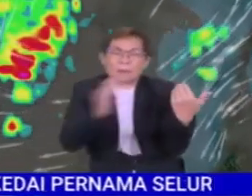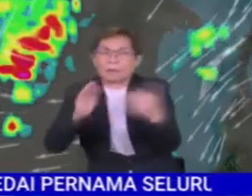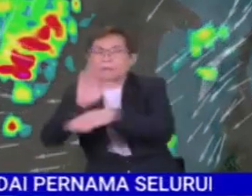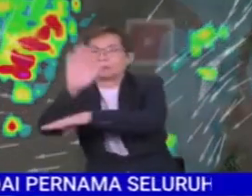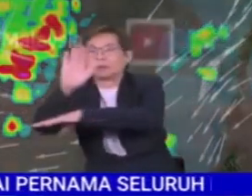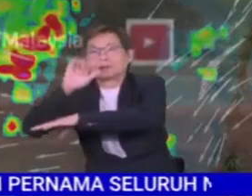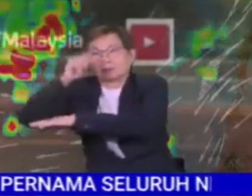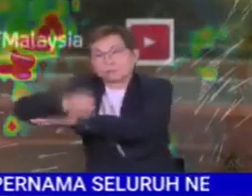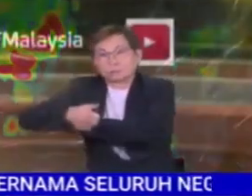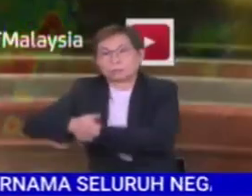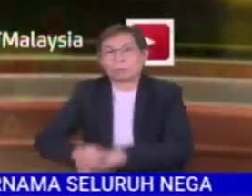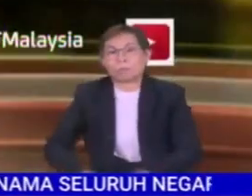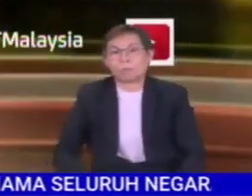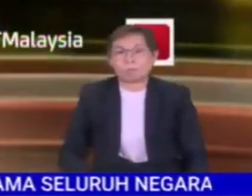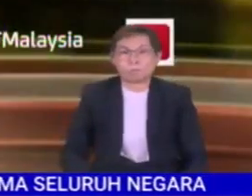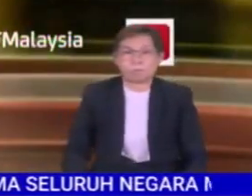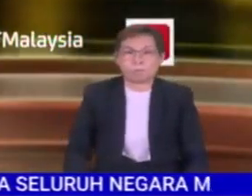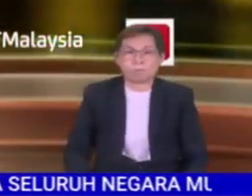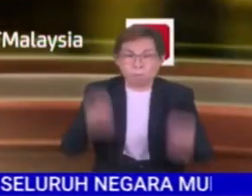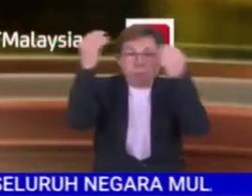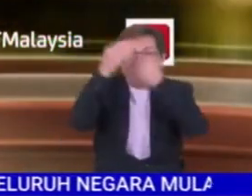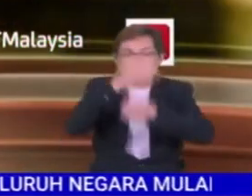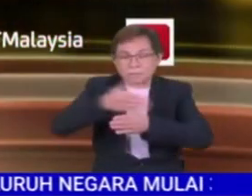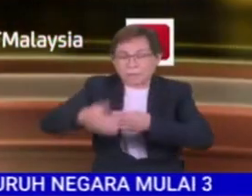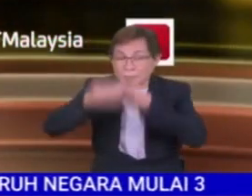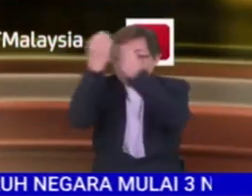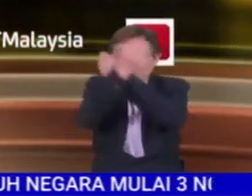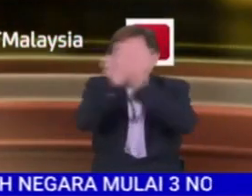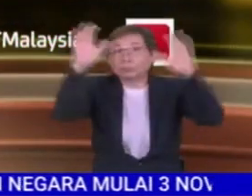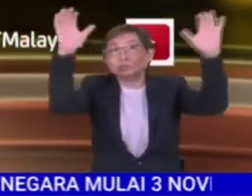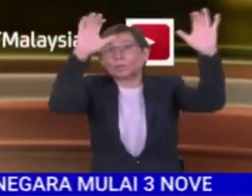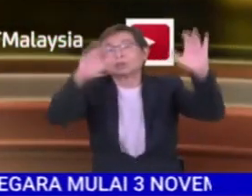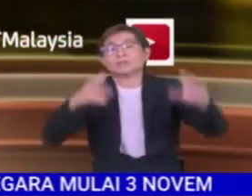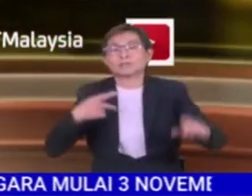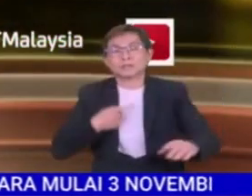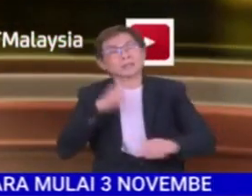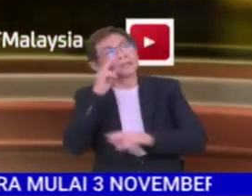hari esok. Sekian dahulu info cuaca buat kali ini. Sebelum berpisah, kita lihat